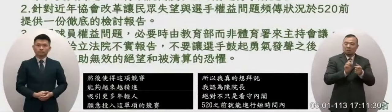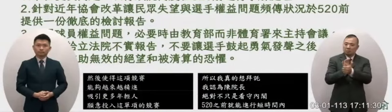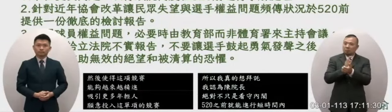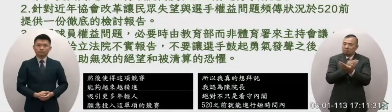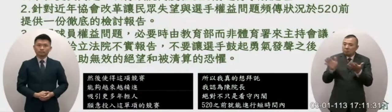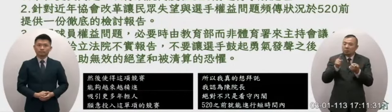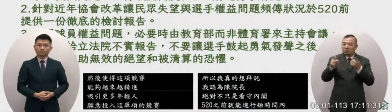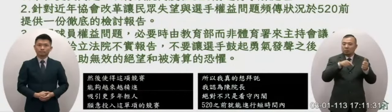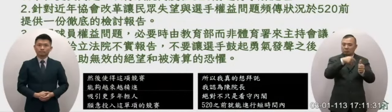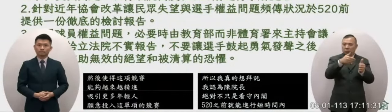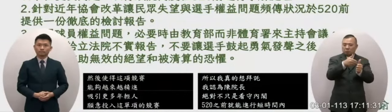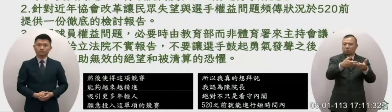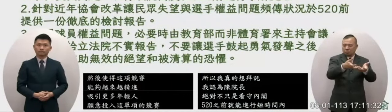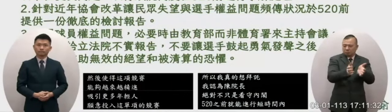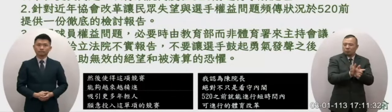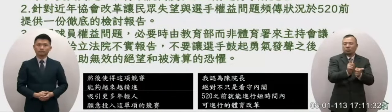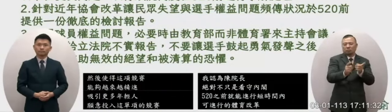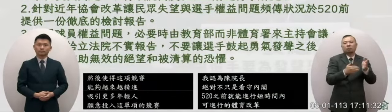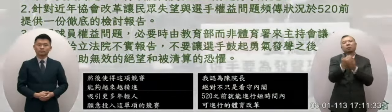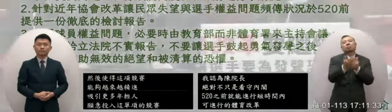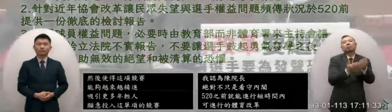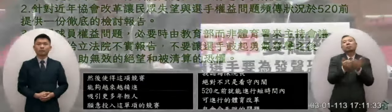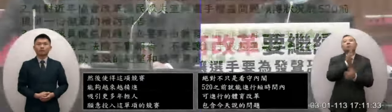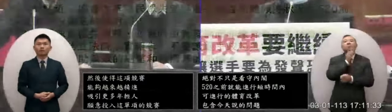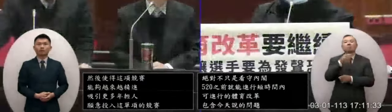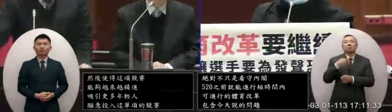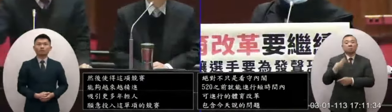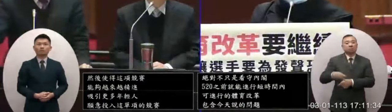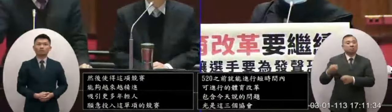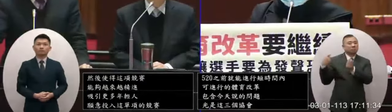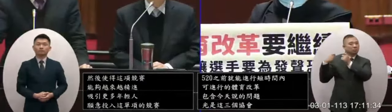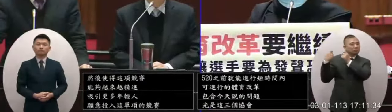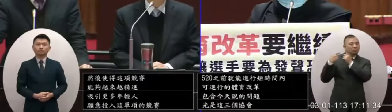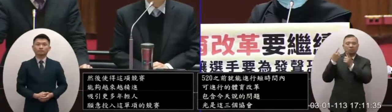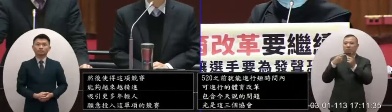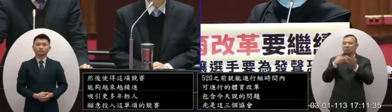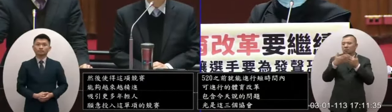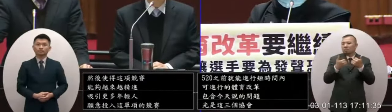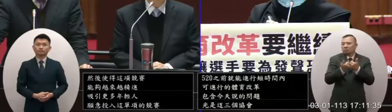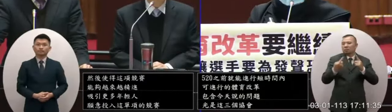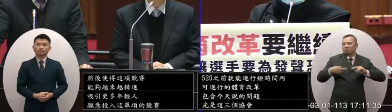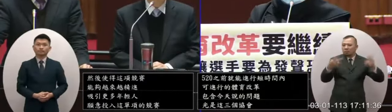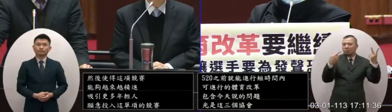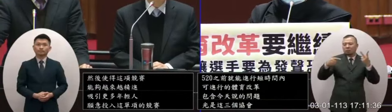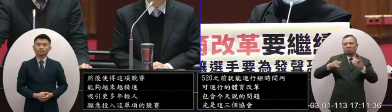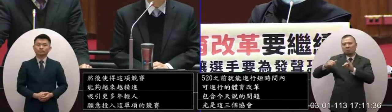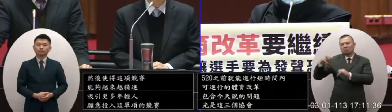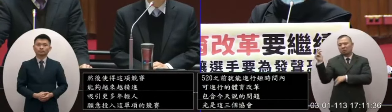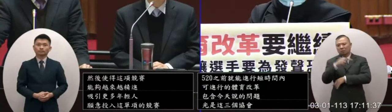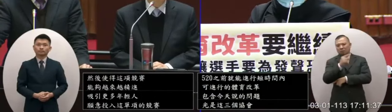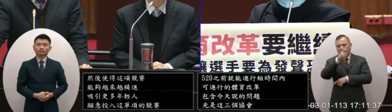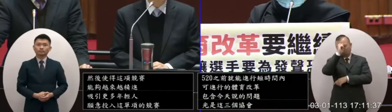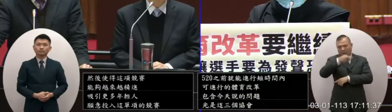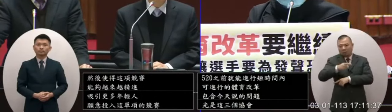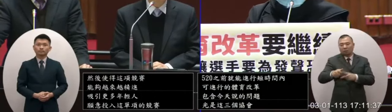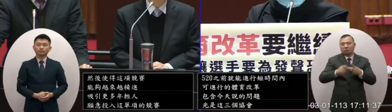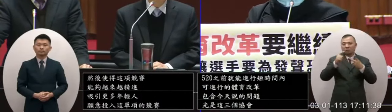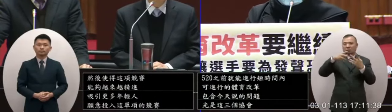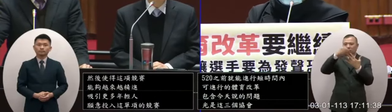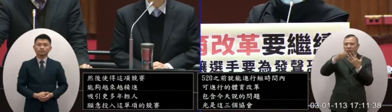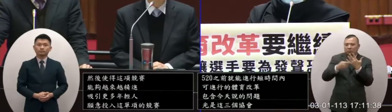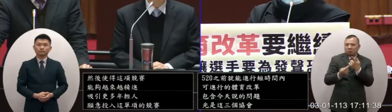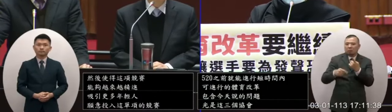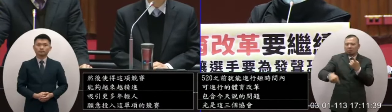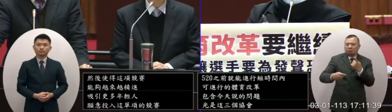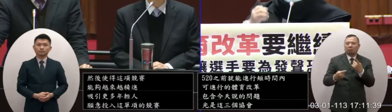部这边协助。再来就是针对近年协会的改革让民众失望的部分，还有选手权益频传这个问题，有